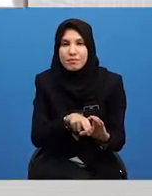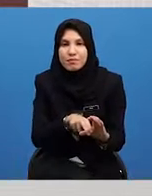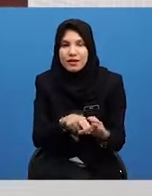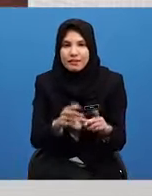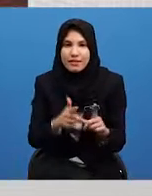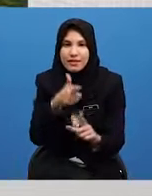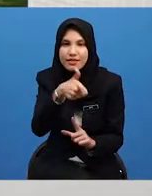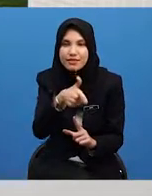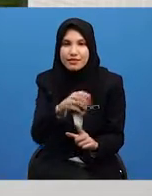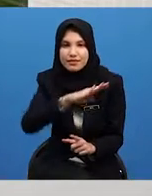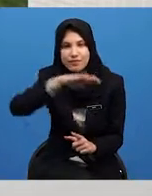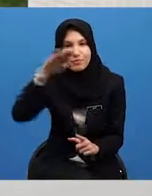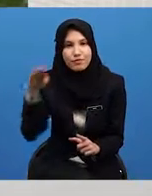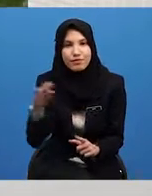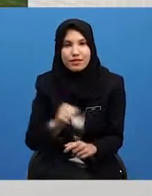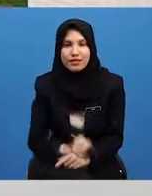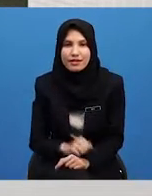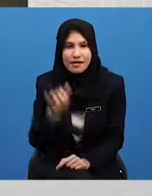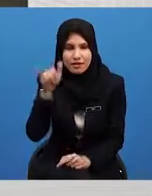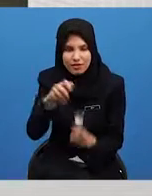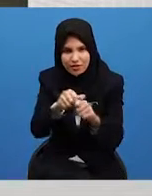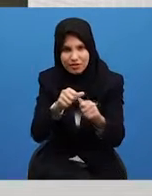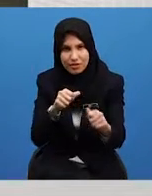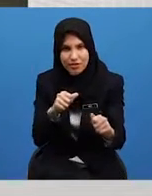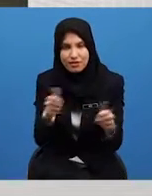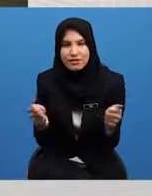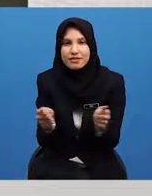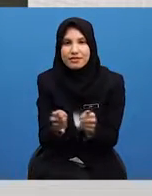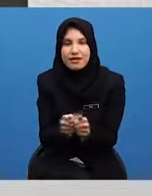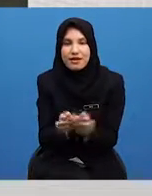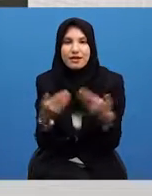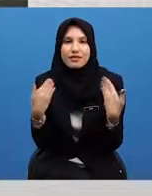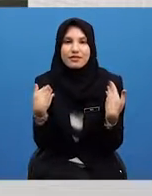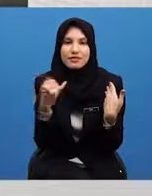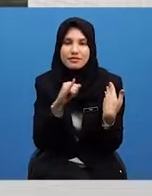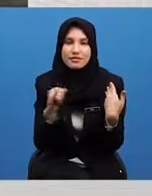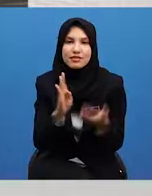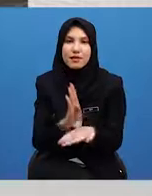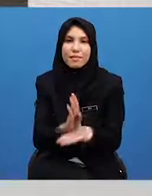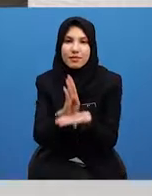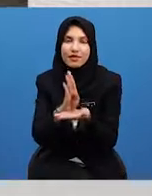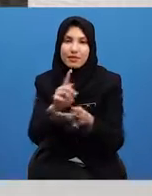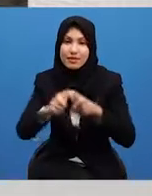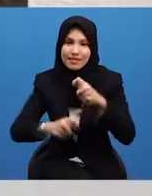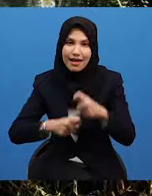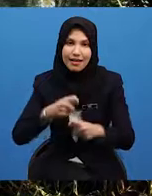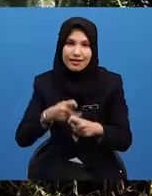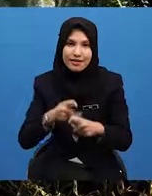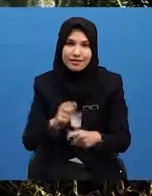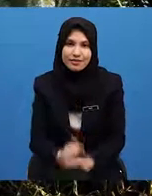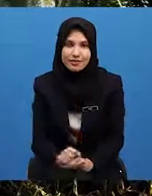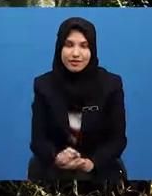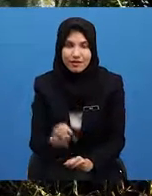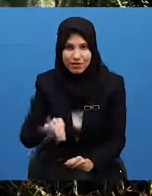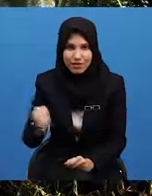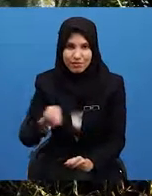melintasi bukit-bukit yang jauh dengan adanya bantuan takal.